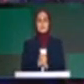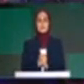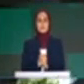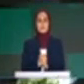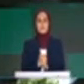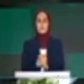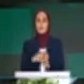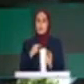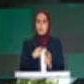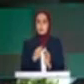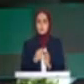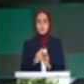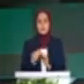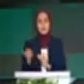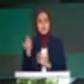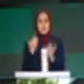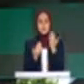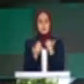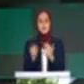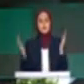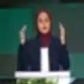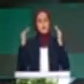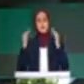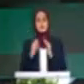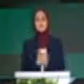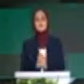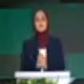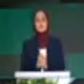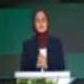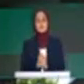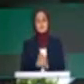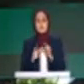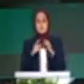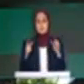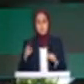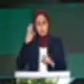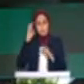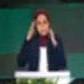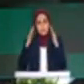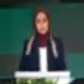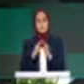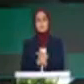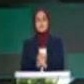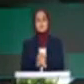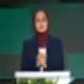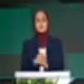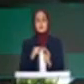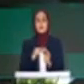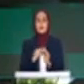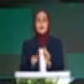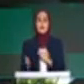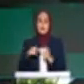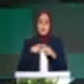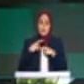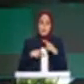قاله دلوقتي دكتور علاء عز، ده مش هيتباع غير يا اما داخل معارض اهلا رمضان او في